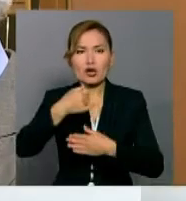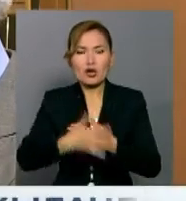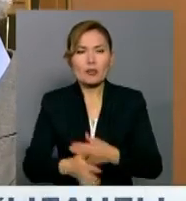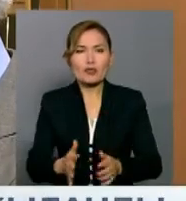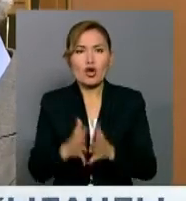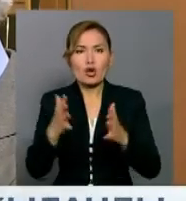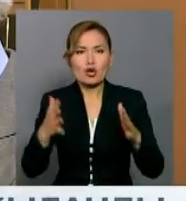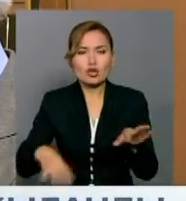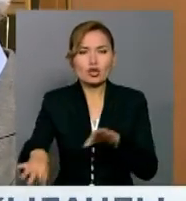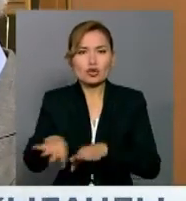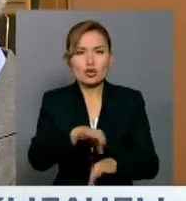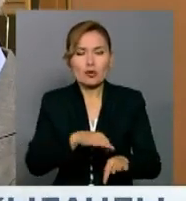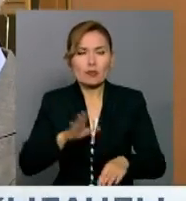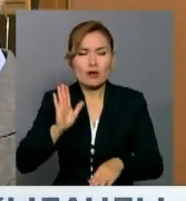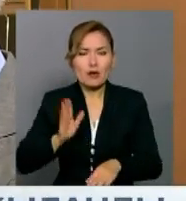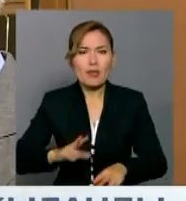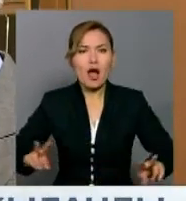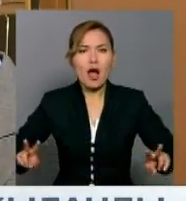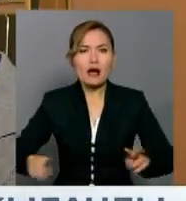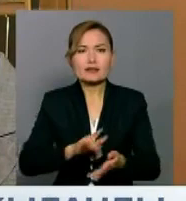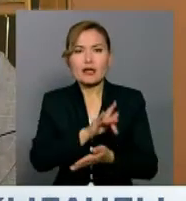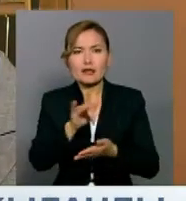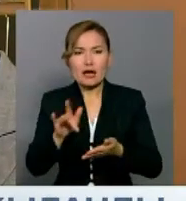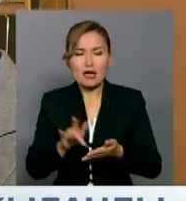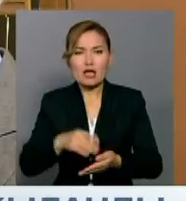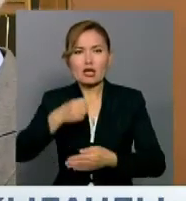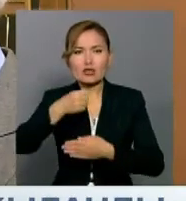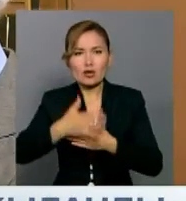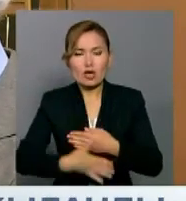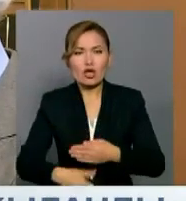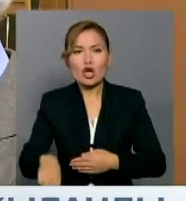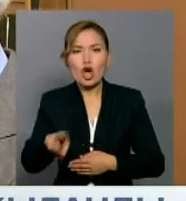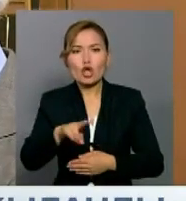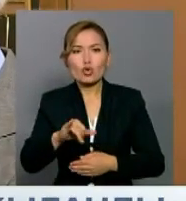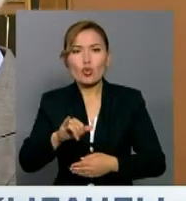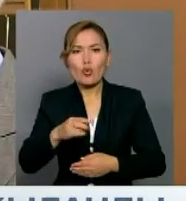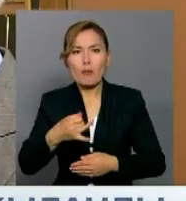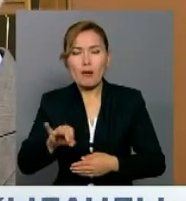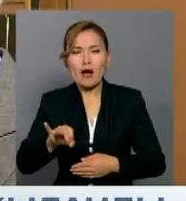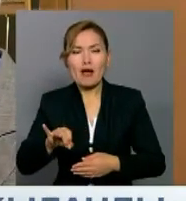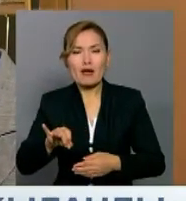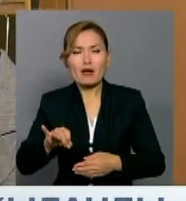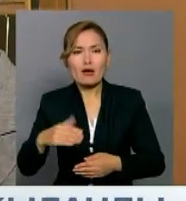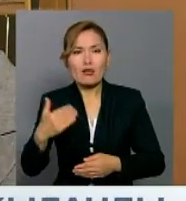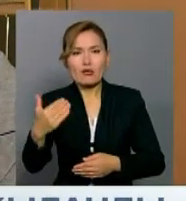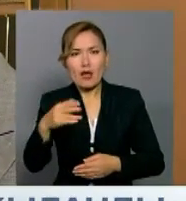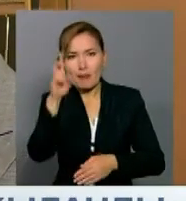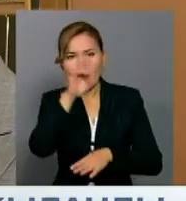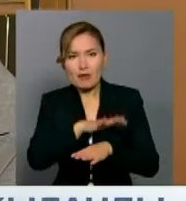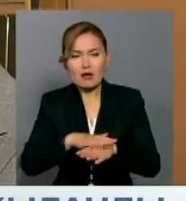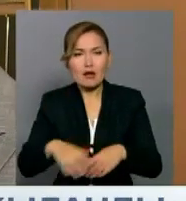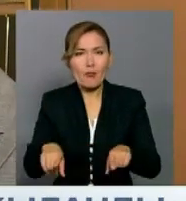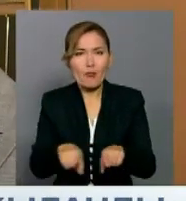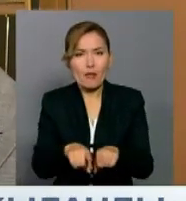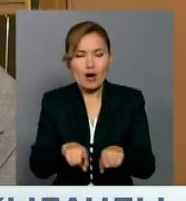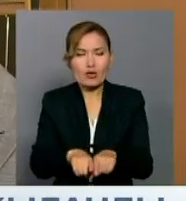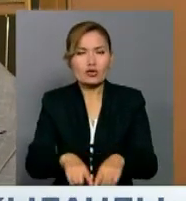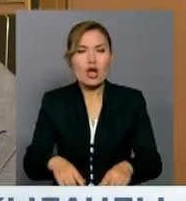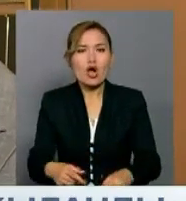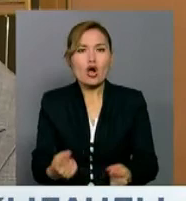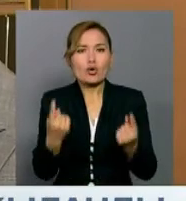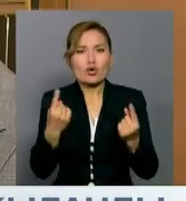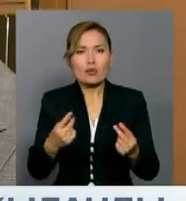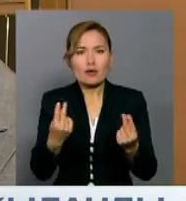жоба. Астанадағы орталық Дубай мен Катардың институционалдық үлгісіне негізделмек. Ал қаржы орталығының сот жүйесі